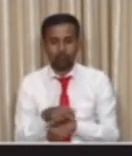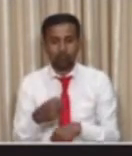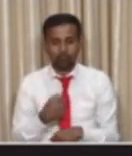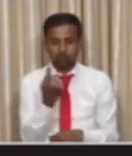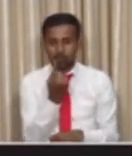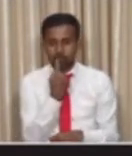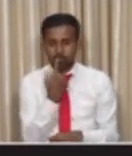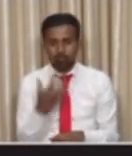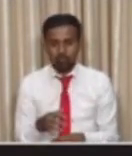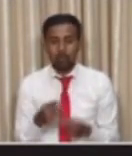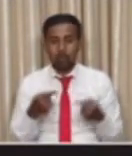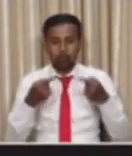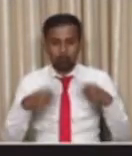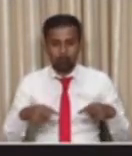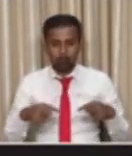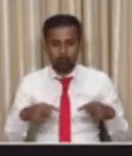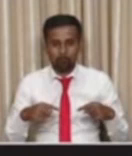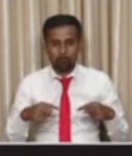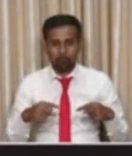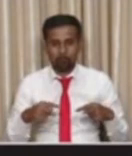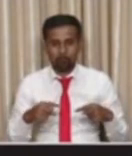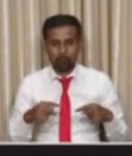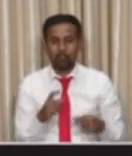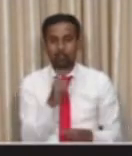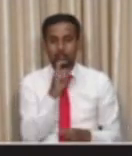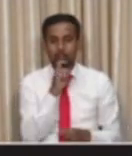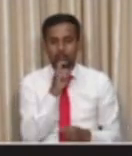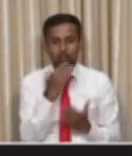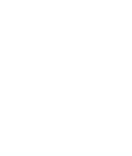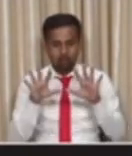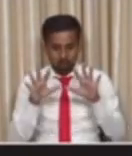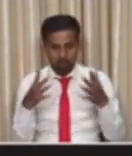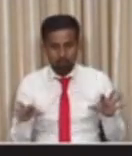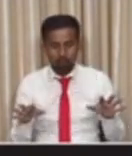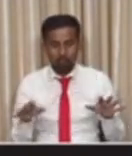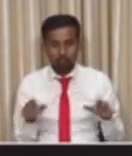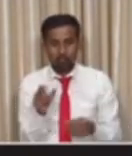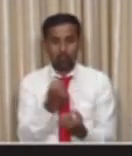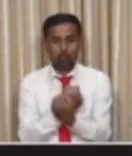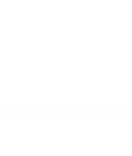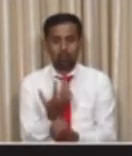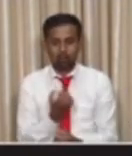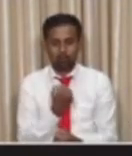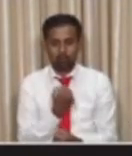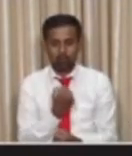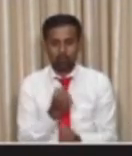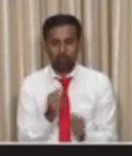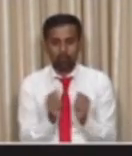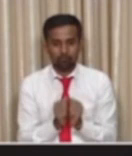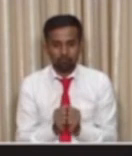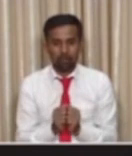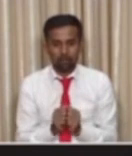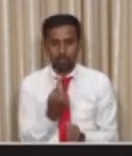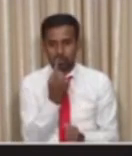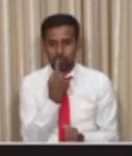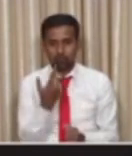වාර්තා කරලා තියුණා. ඊට පස්සේ ඒගොල්ලන් උසාවියට කරුණු වාර්තා කළා. එතුමාම අත්අඩංගුවට ගන්න කටයුතු කරන බවත්